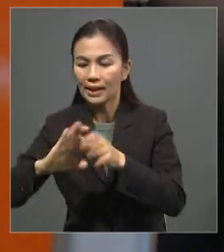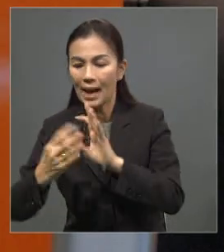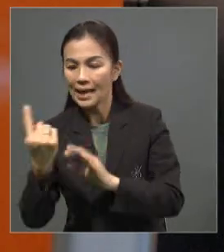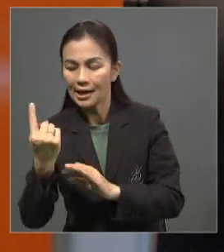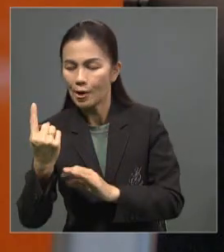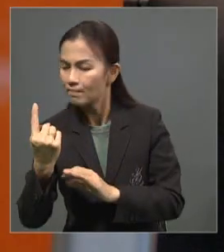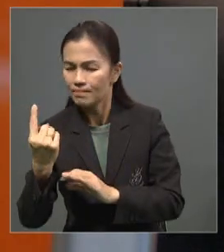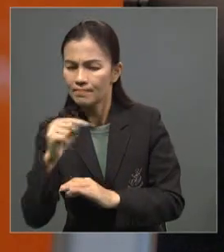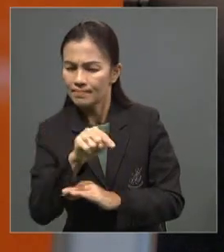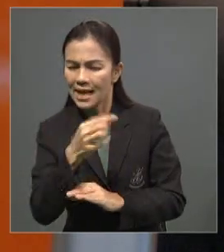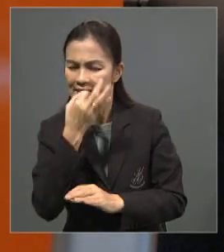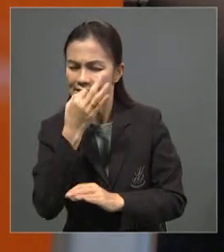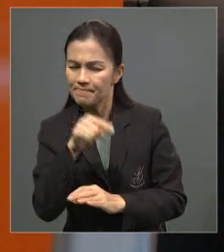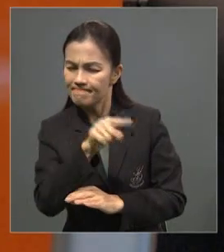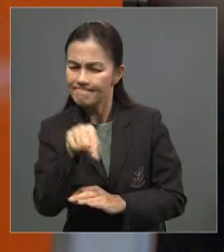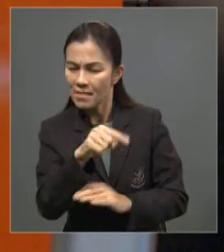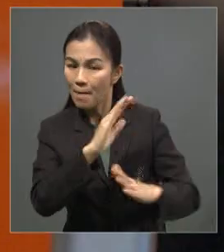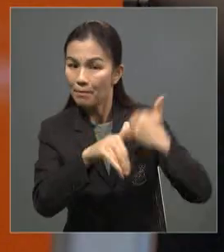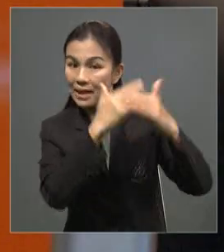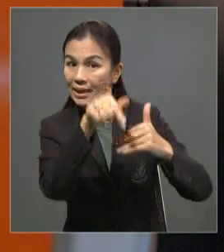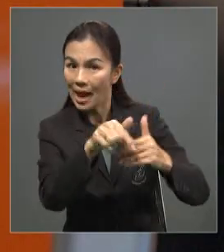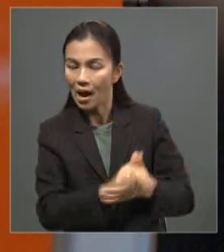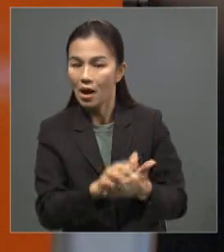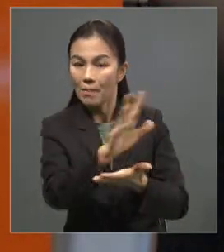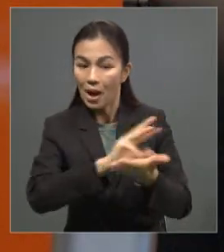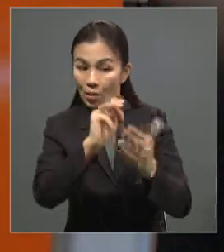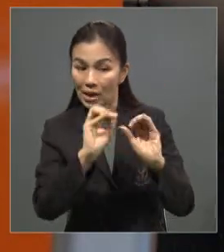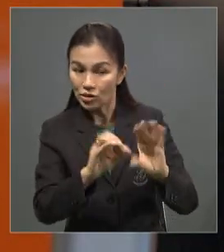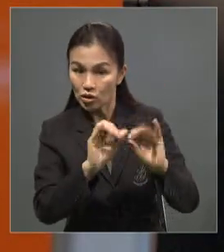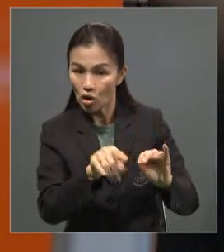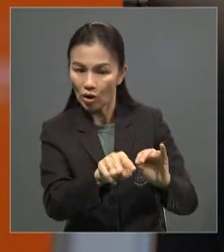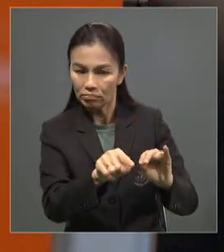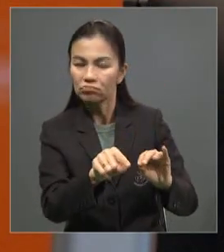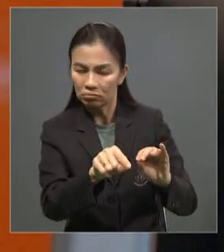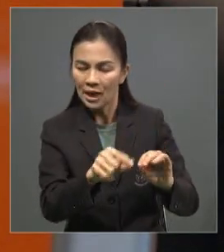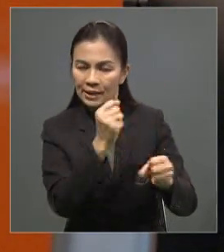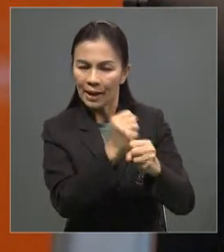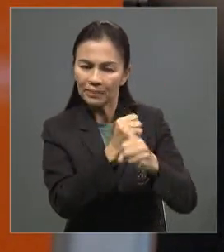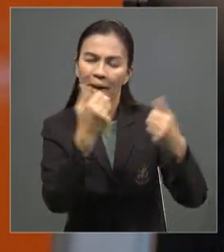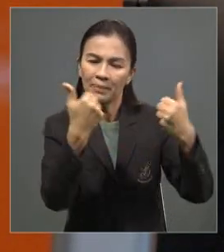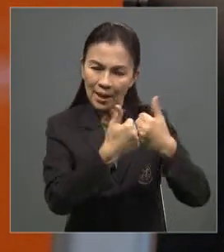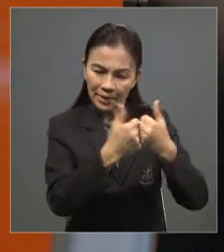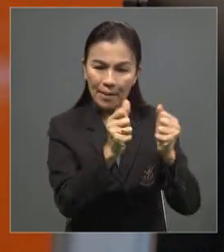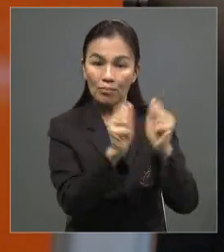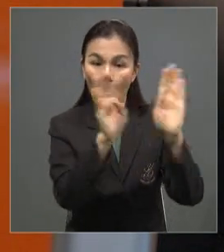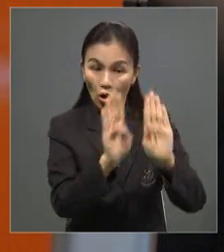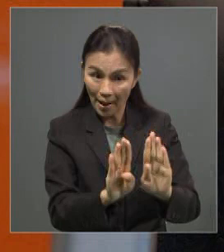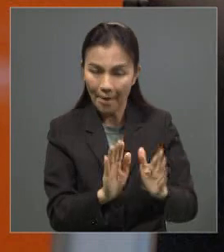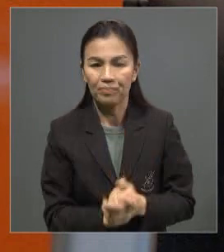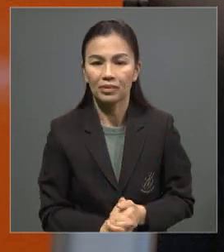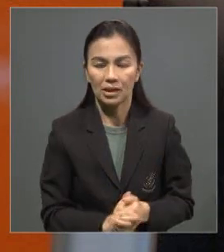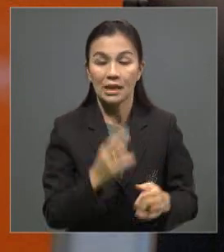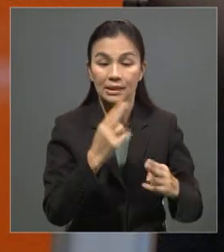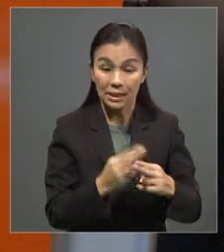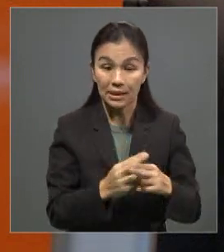ใช้โอกาสเดียวกันในการพัฒนาผู้ประกอบการในอุตสาหกรรมเกมนะครับหลังจากนั้นเนี่ยทางดีป้าเองก็มีงบมารส่ว